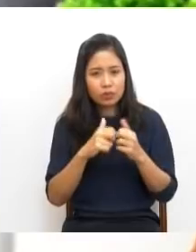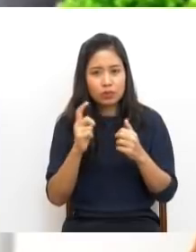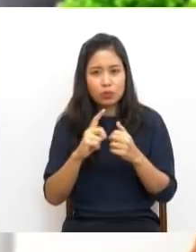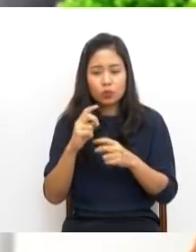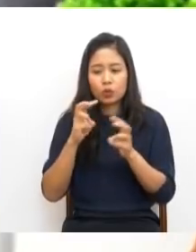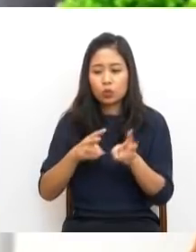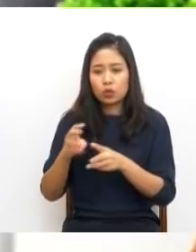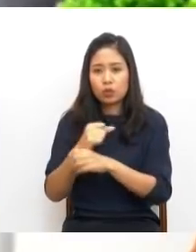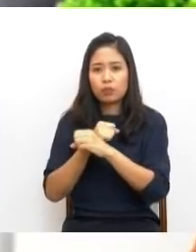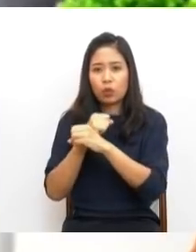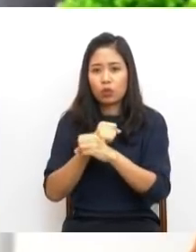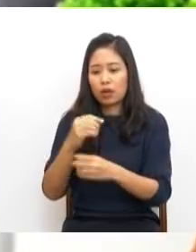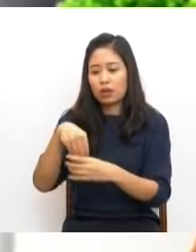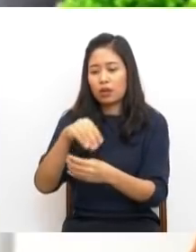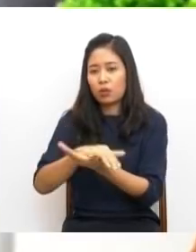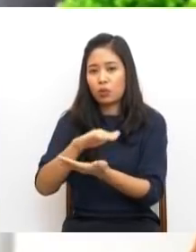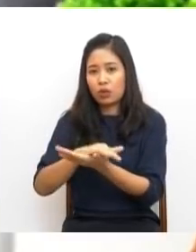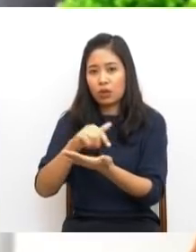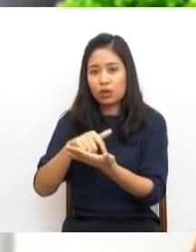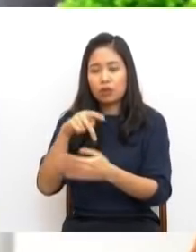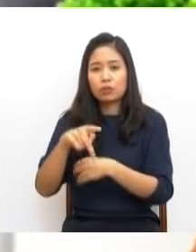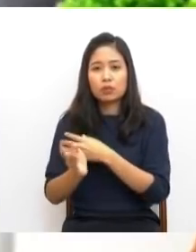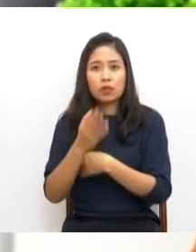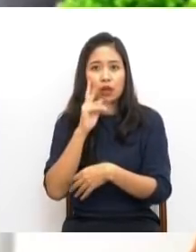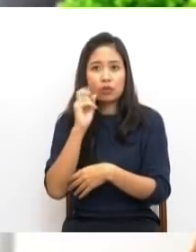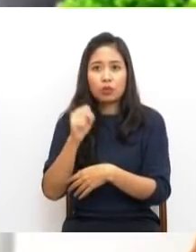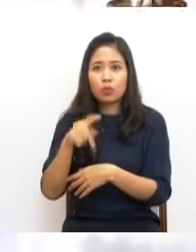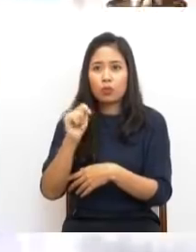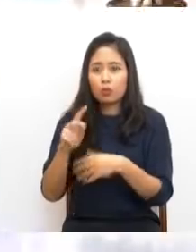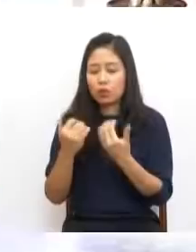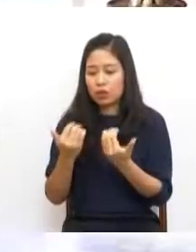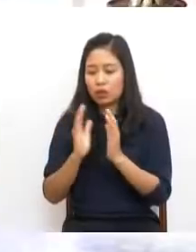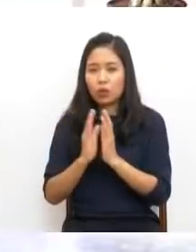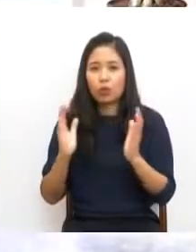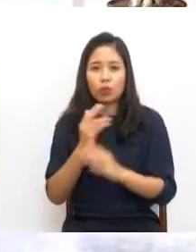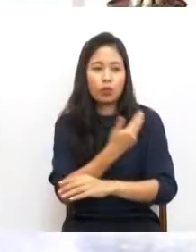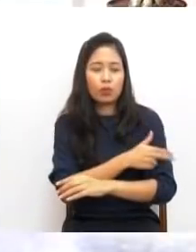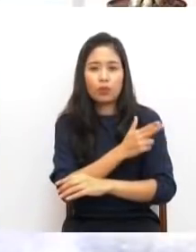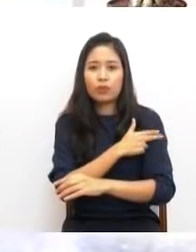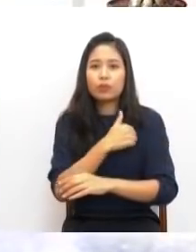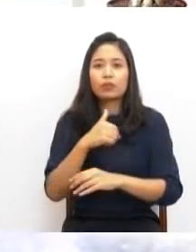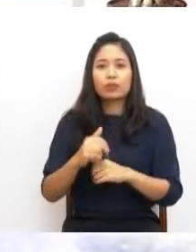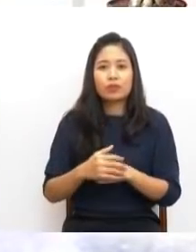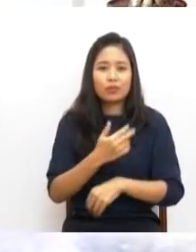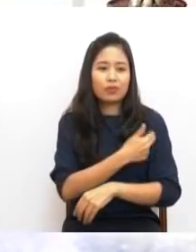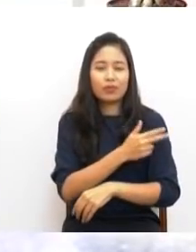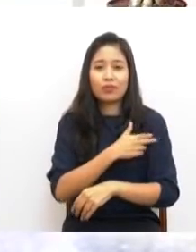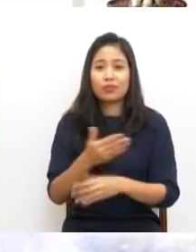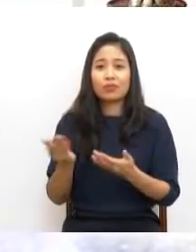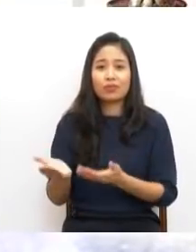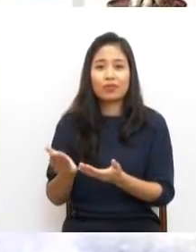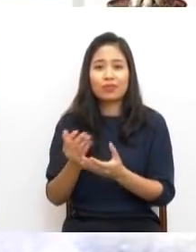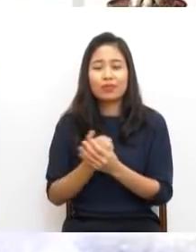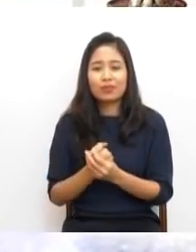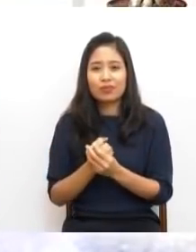ะครับวันนี้ทางรายการผู้เช้าข่าวสปทนะครับต้องขอบพระคุณแพทย์หญิงธนาวดีตันติทวีวัฒน์ม